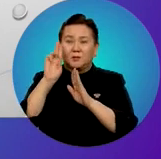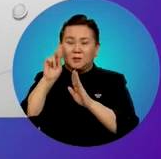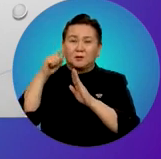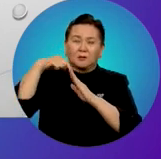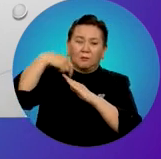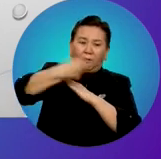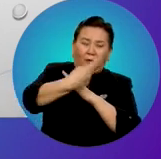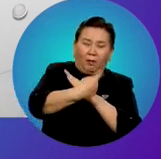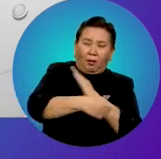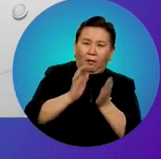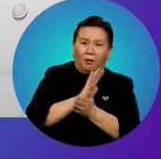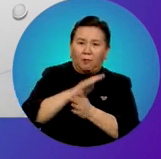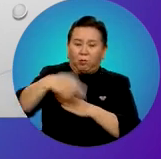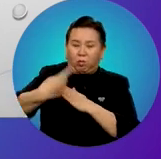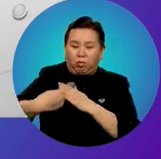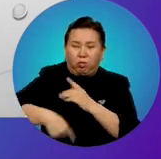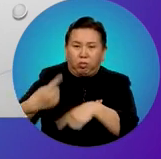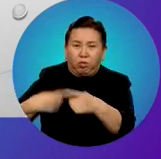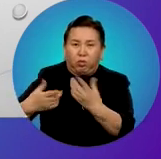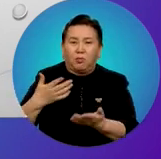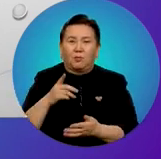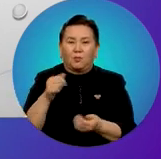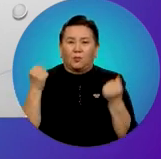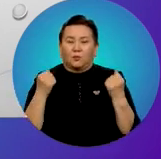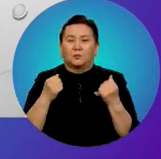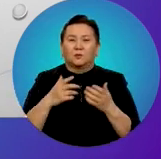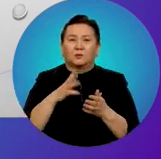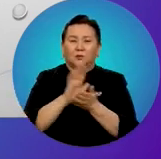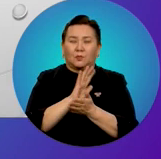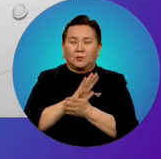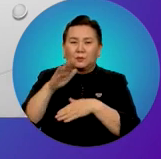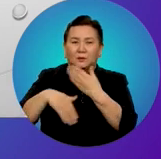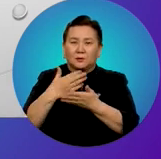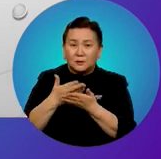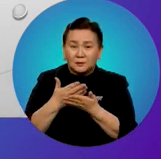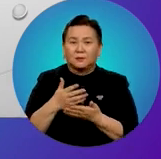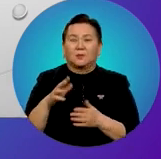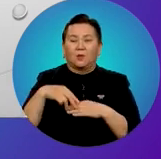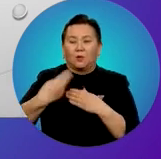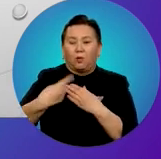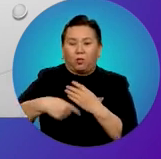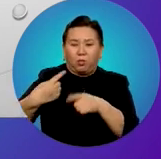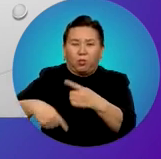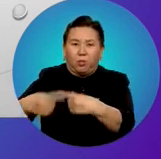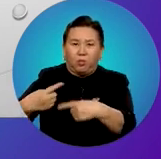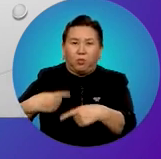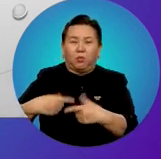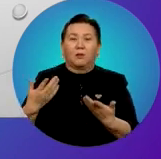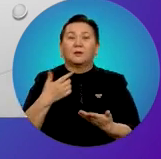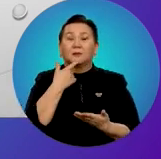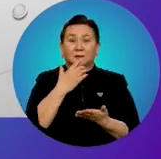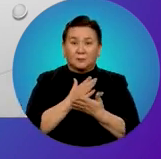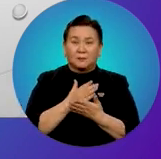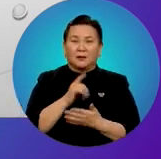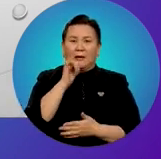хар ирчээрээ өнхөрсөөр цаашлах тусмаа хүчээ авч улам хурдлан ирчлэн өнхөрсөөр бэл хүрчихнэ. Үүний